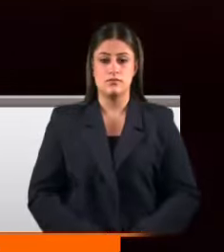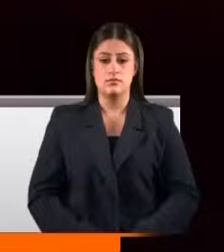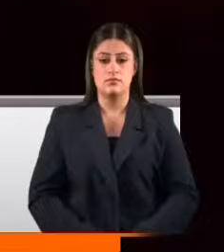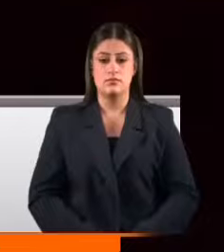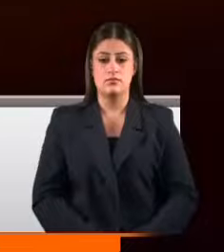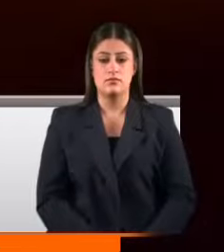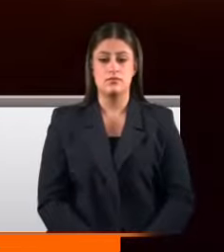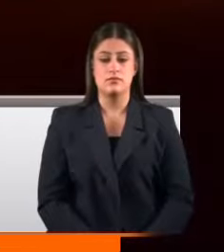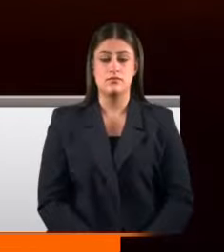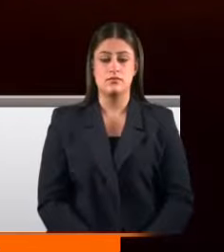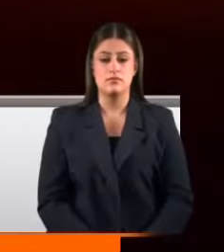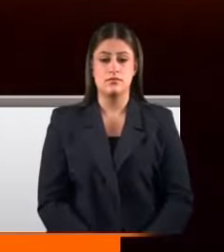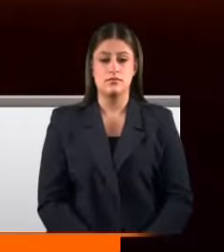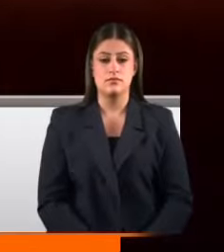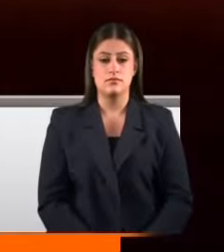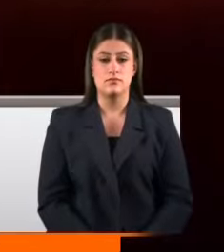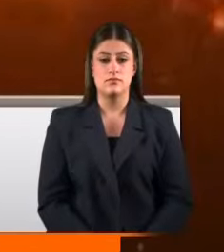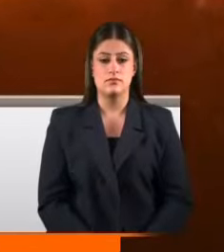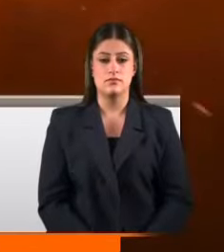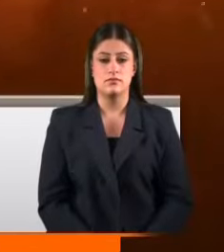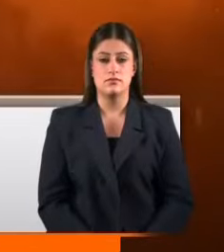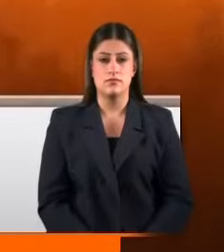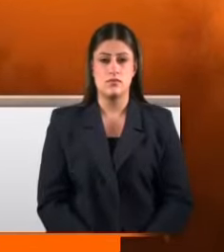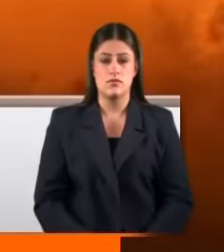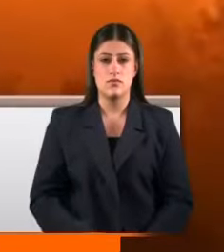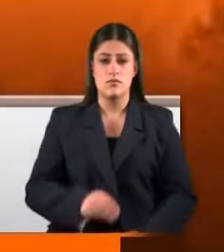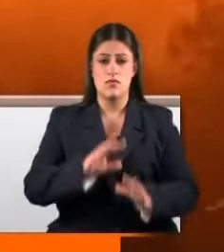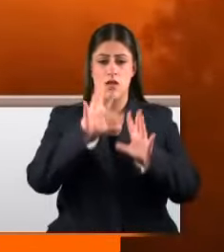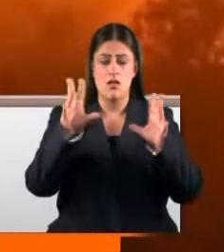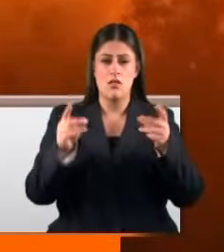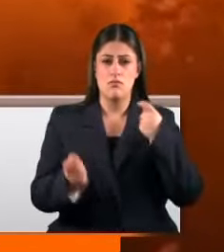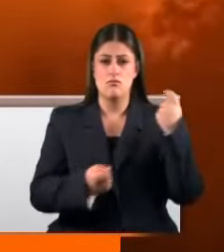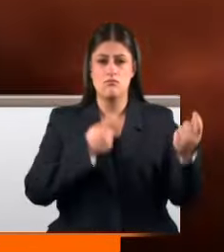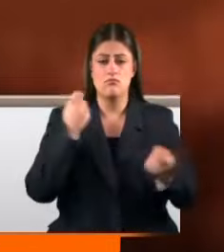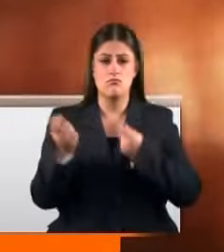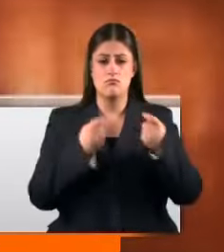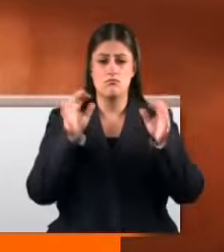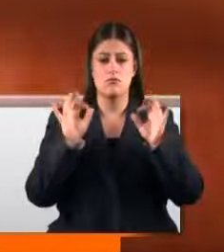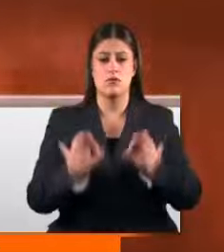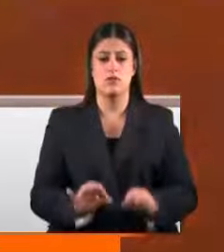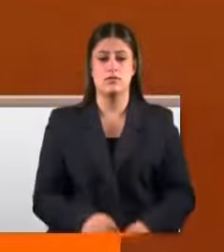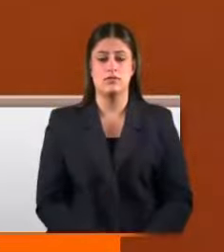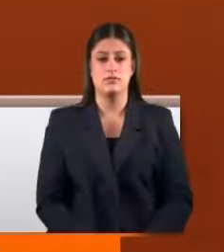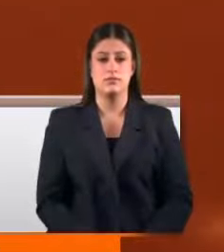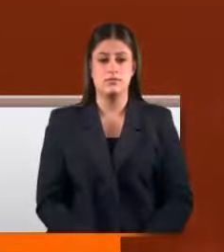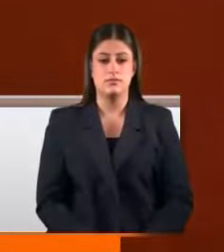Hayvanlar yanacak. Gel buraya! Dört koldan müdahale başladı yangına.